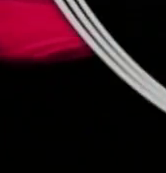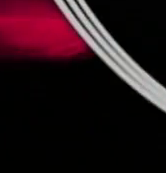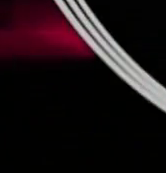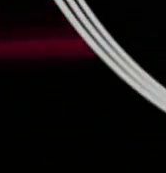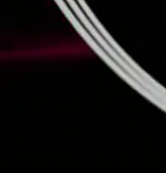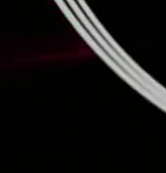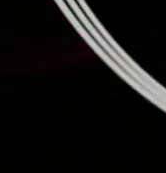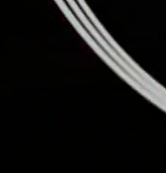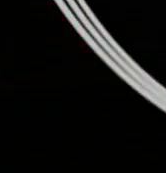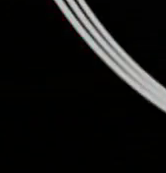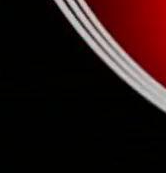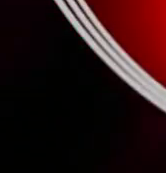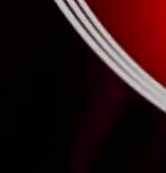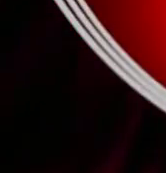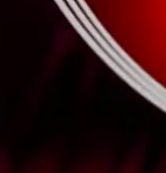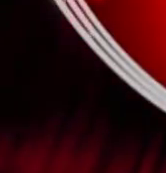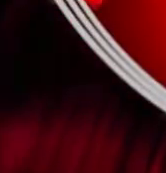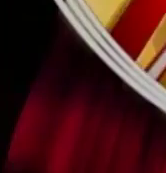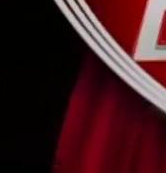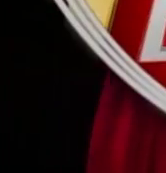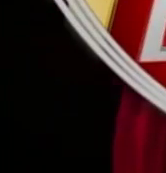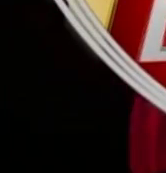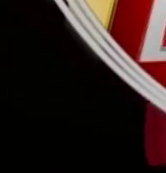हट न्यूज एक्सप्रेस।